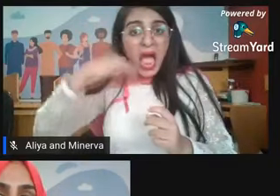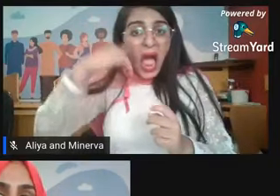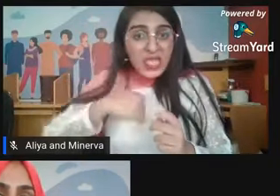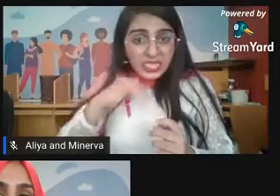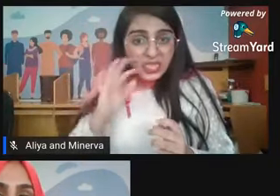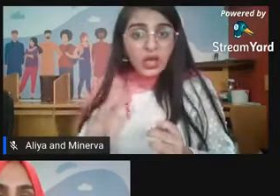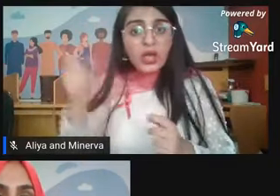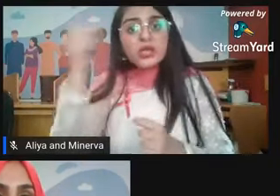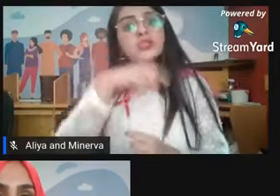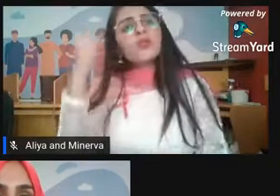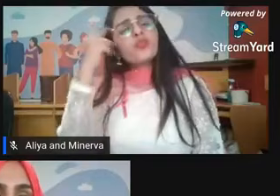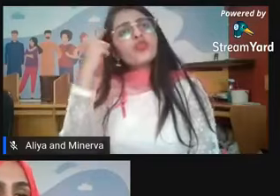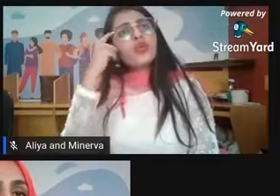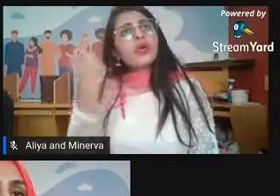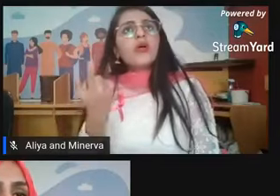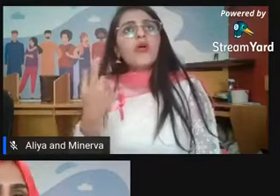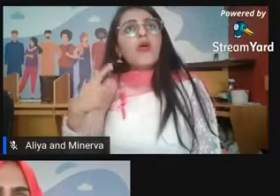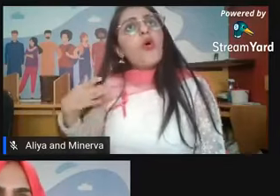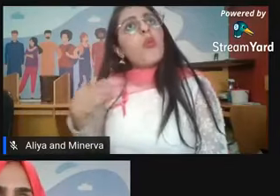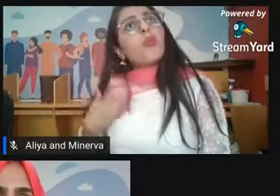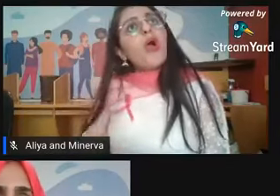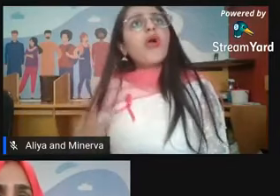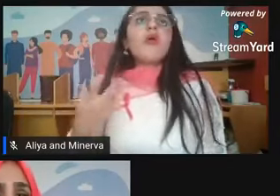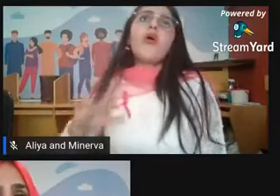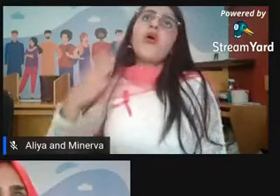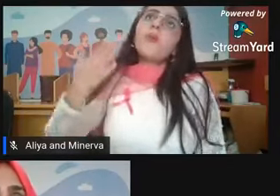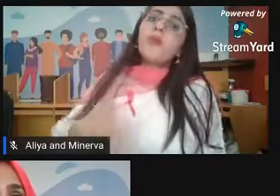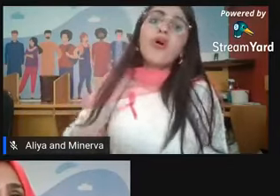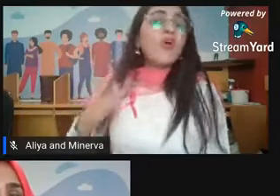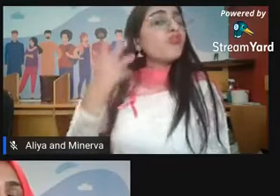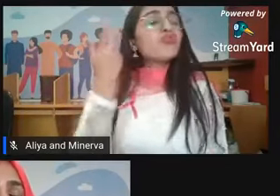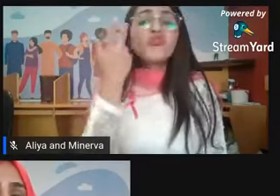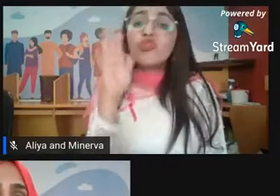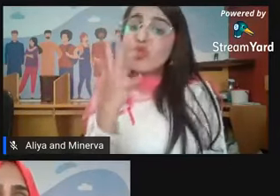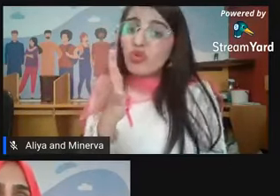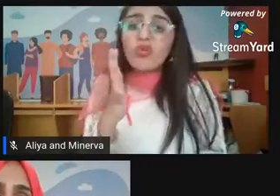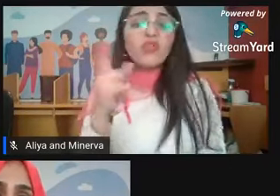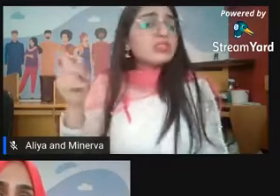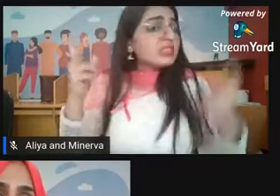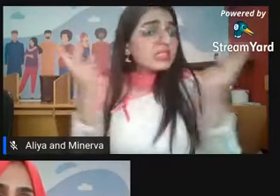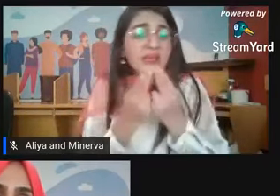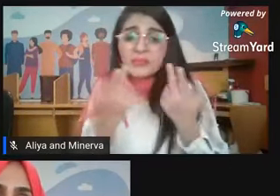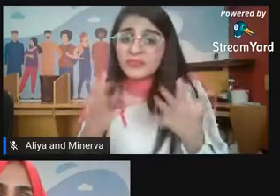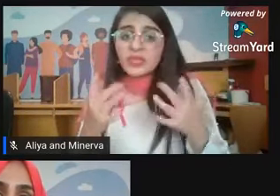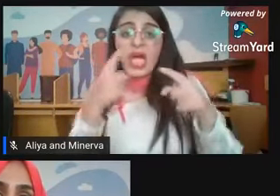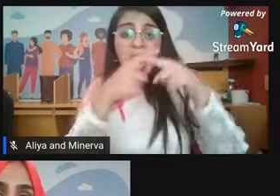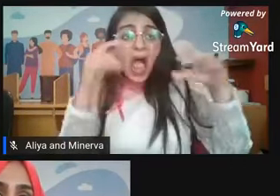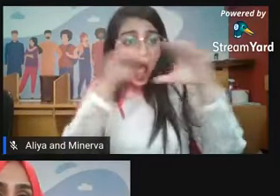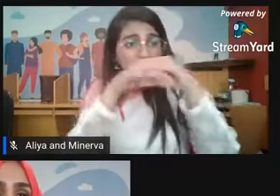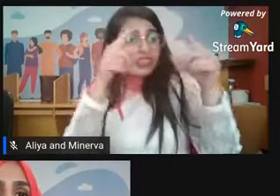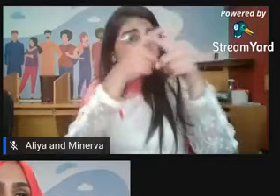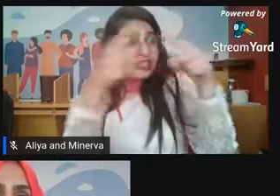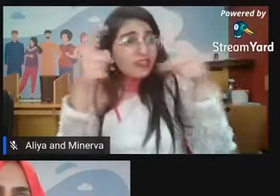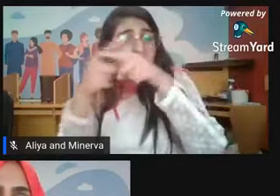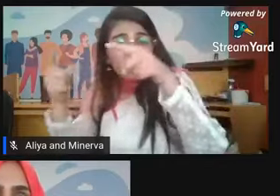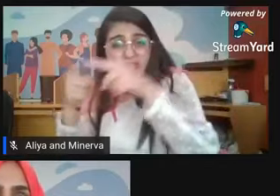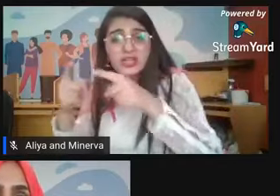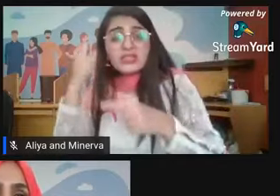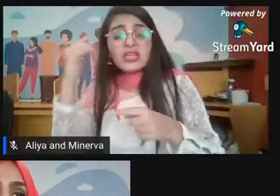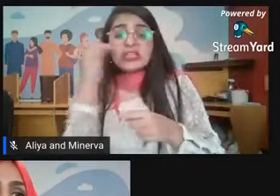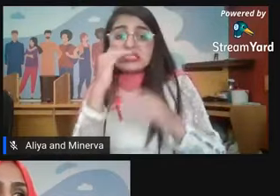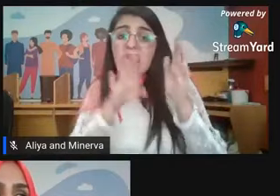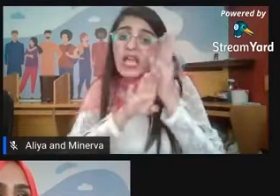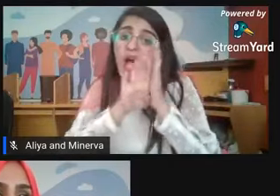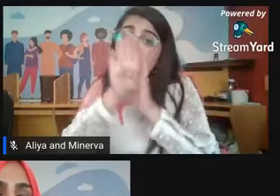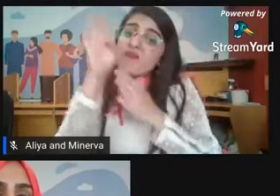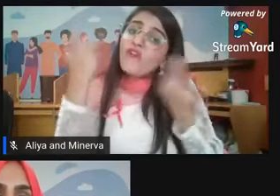hai, unke zehen mein yahi aata hai ki hum jayenge to pura breast remove kar diya jayega. No, there are many things that doctors are planning aur science bahut advance ho